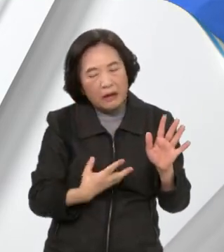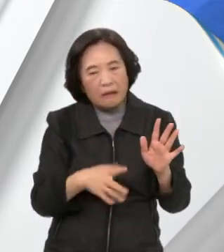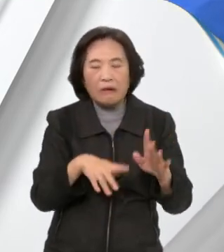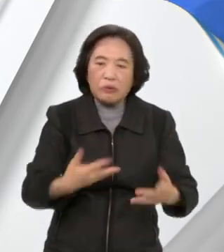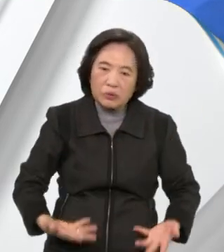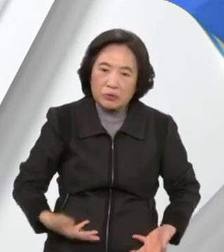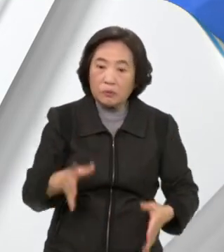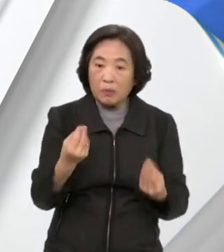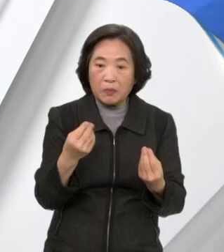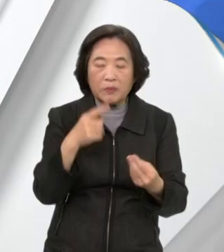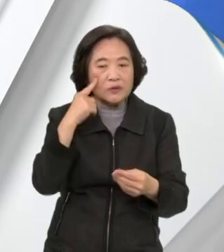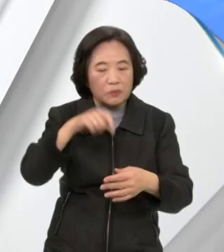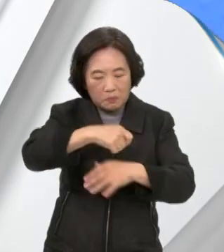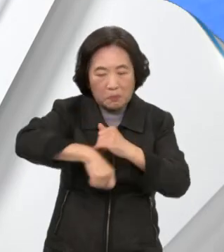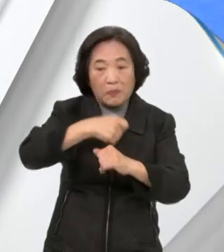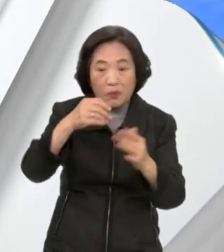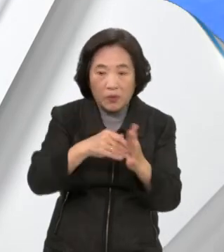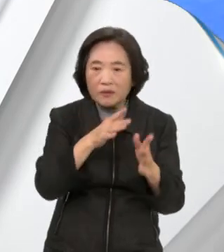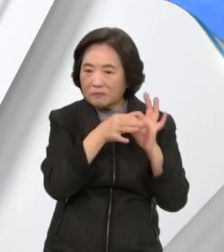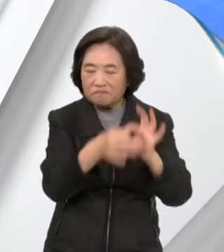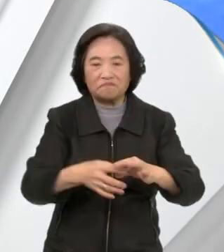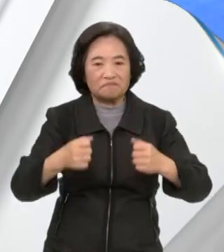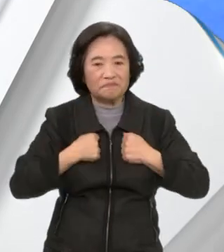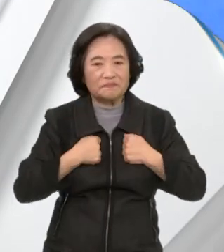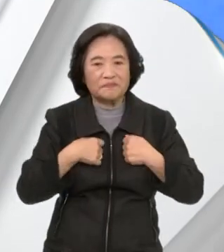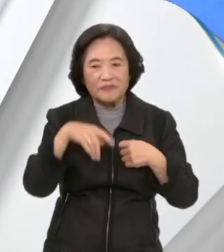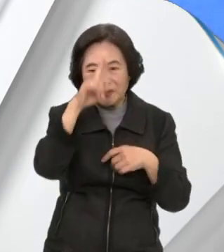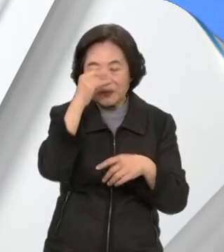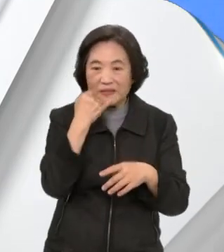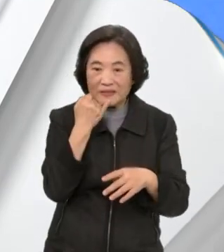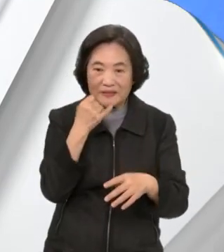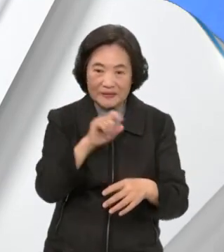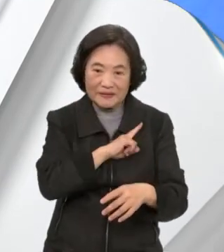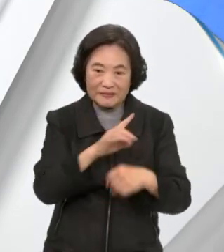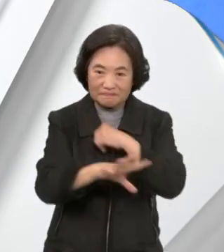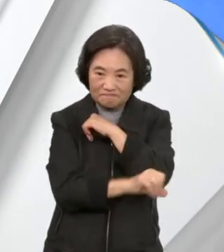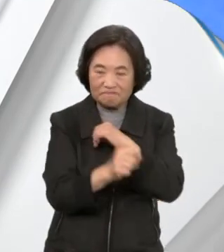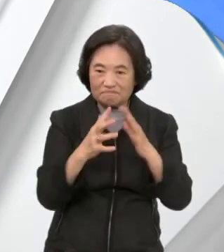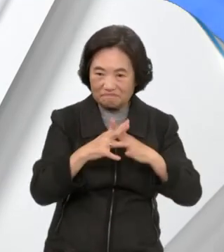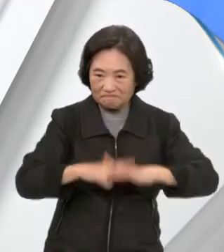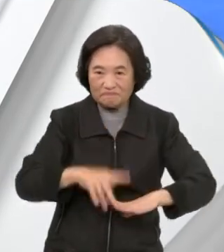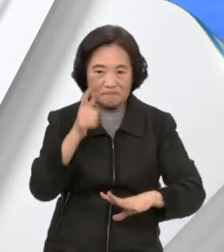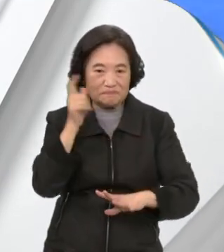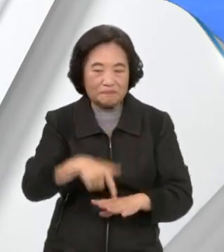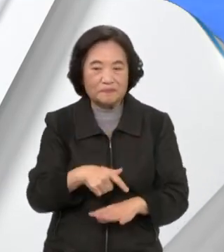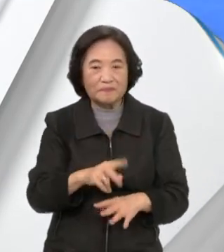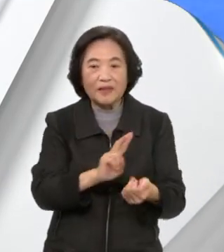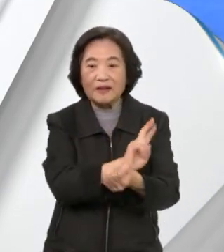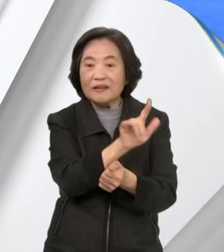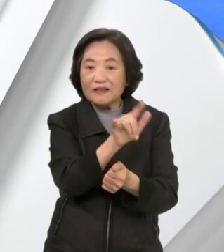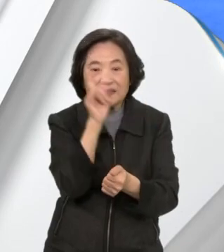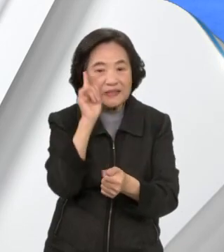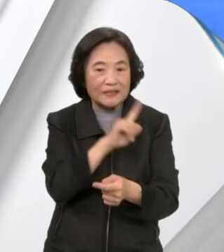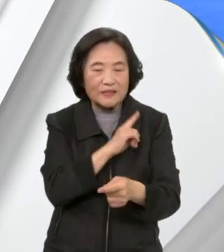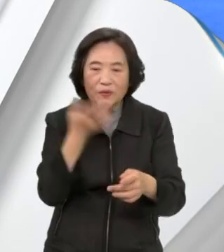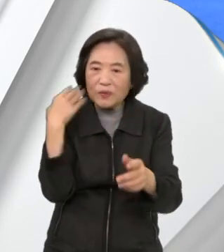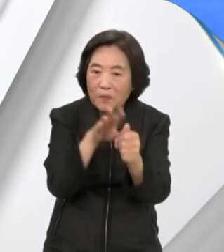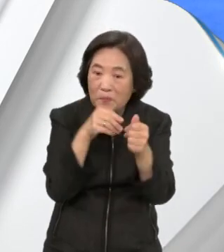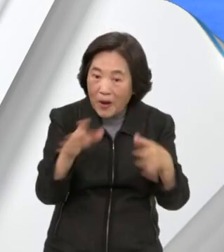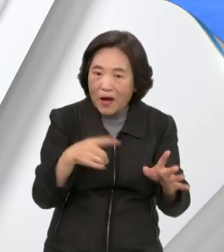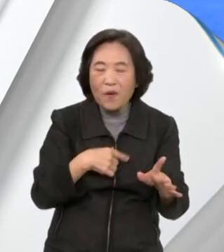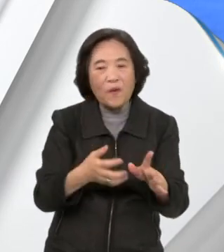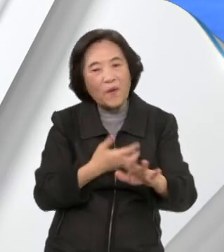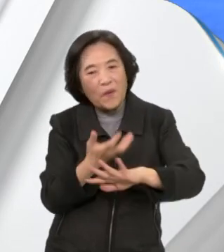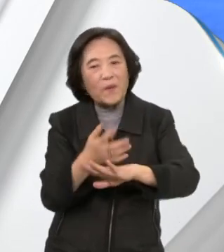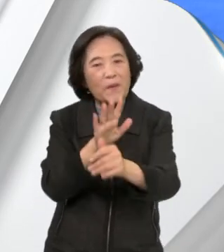颠倒都简单处理了后，继续练习，希望维持个大好基础。林彦杰表示，为贡献自家所学到的来带